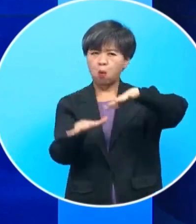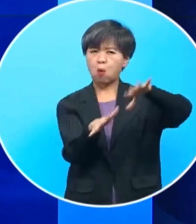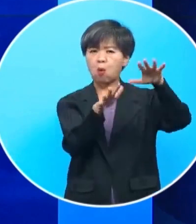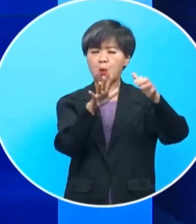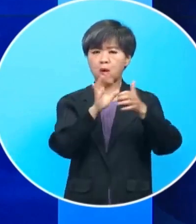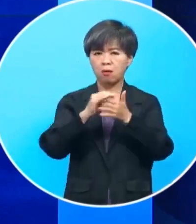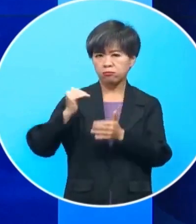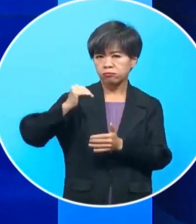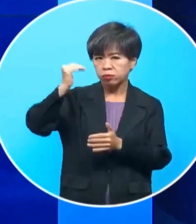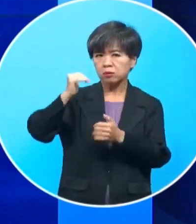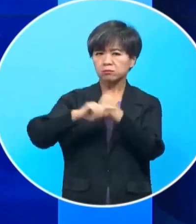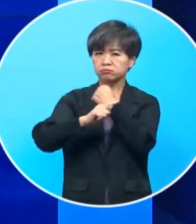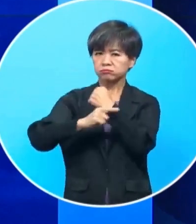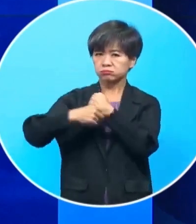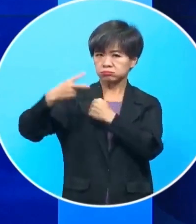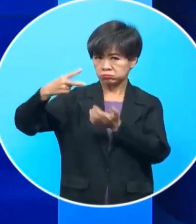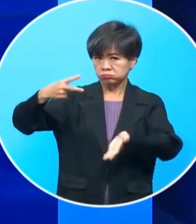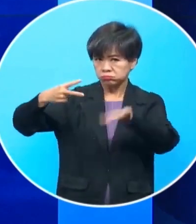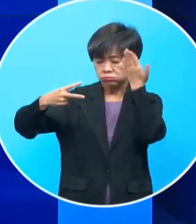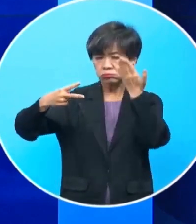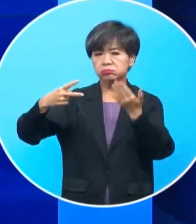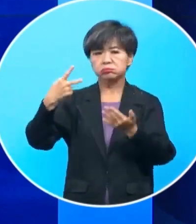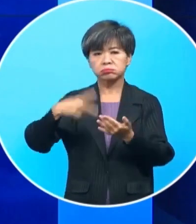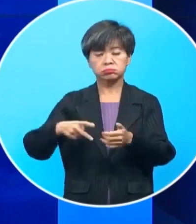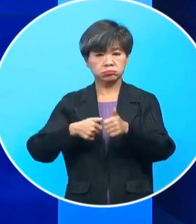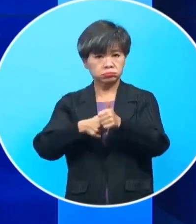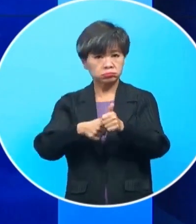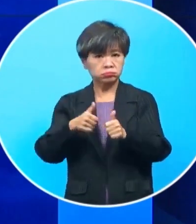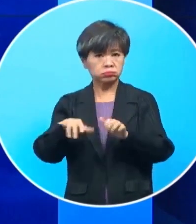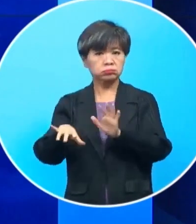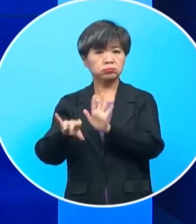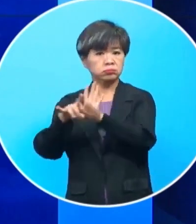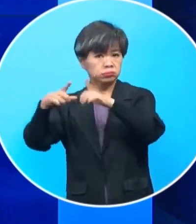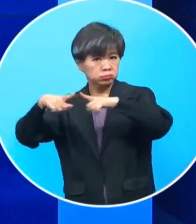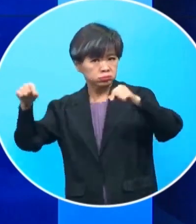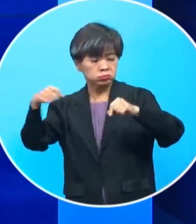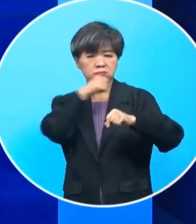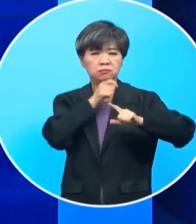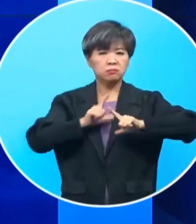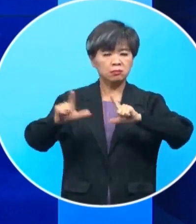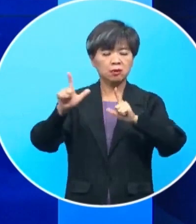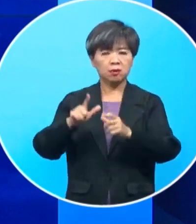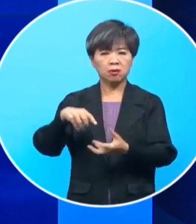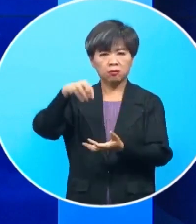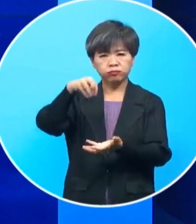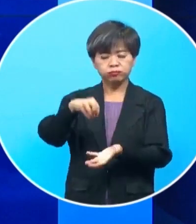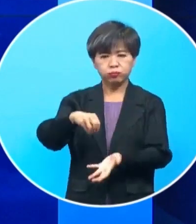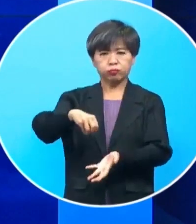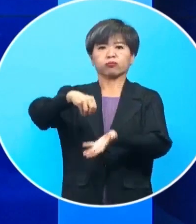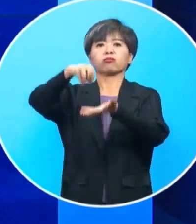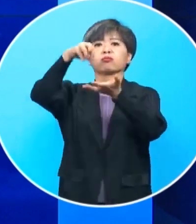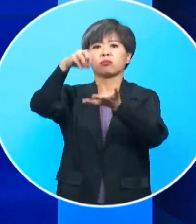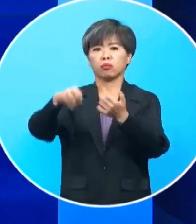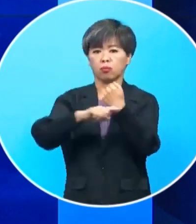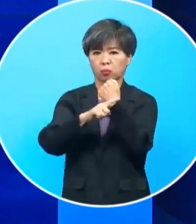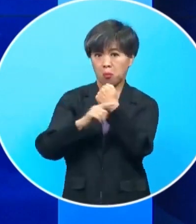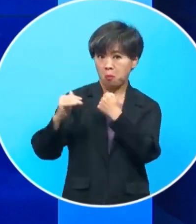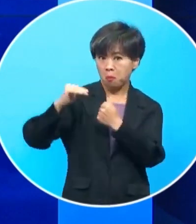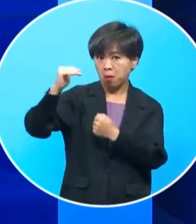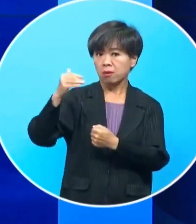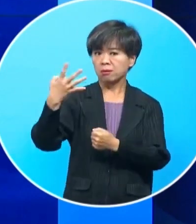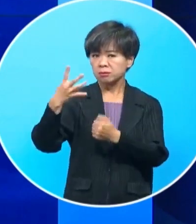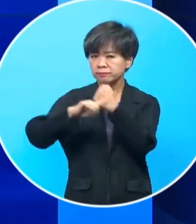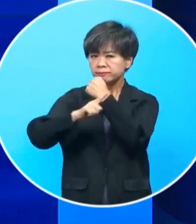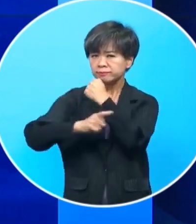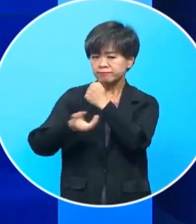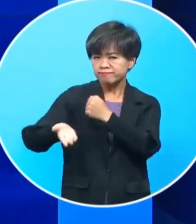遍性的浪高有2米以上，甚至在兰屿还有台东的浮标有将近4米或比4米再高一些些的浪